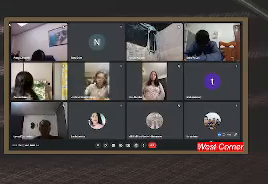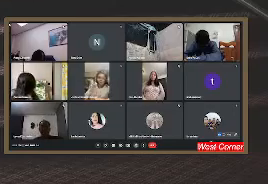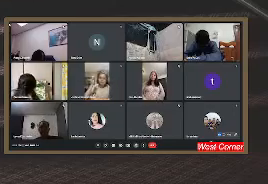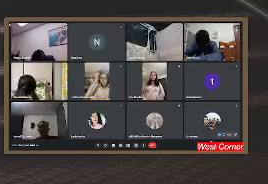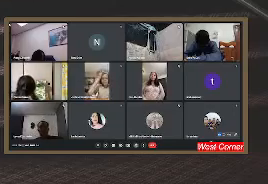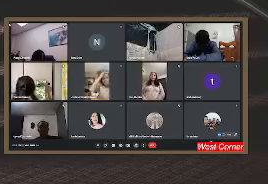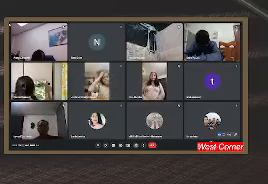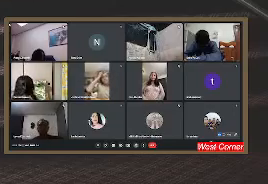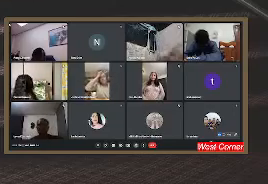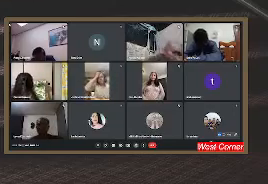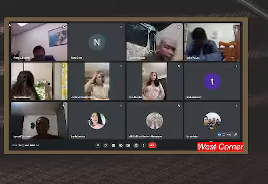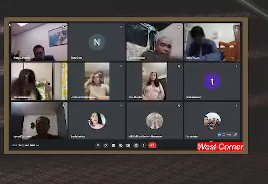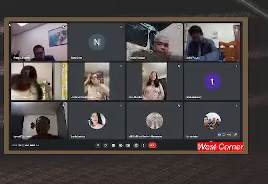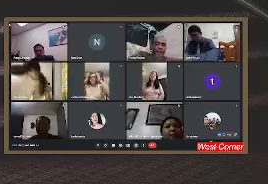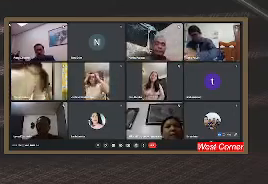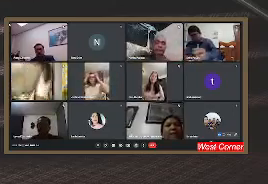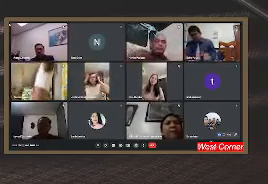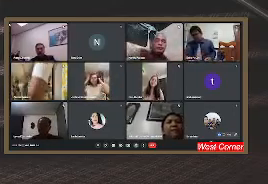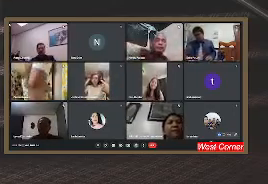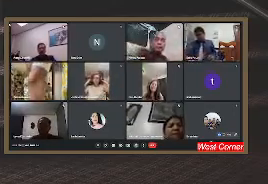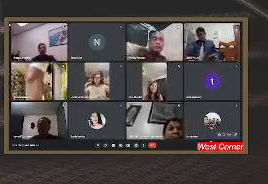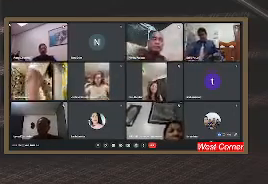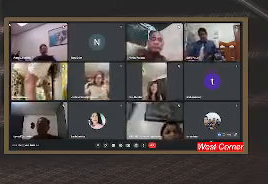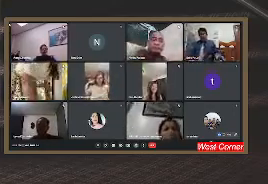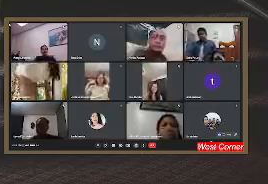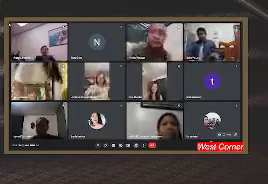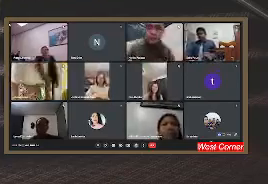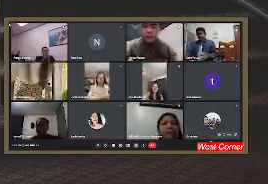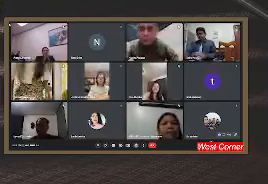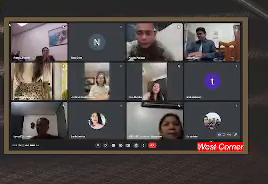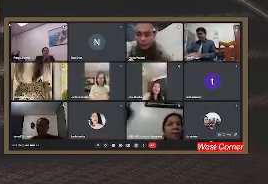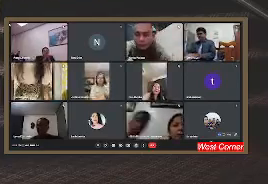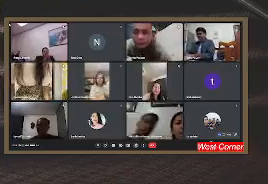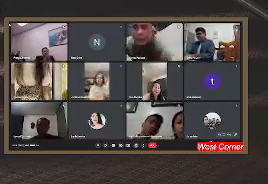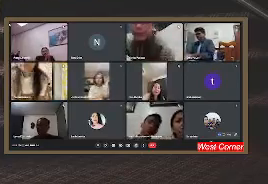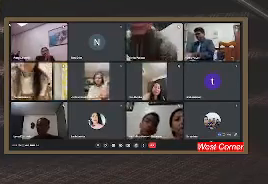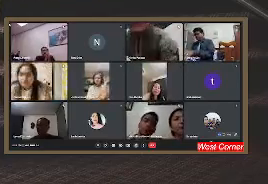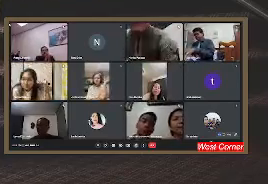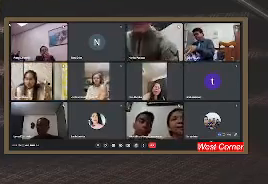did you get something from that message? Amen? Amen. Amen. Amen.